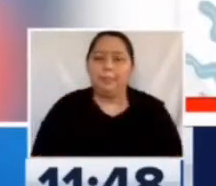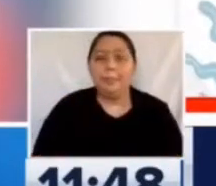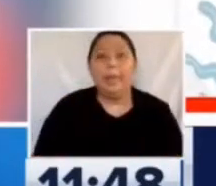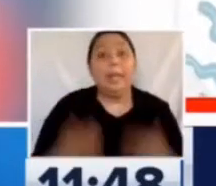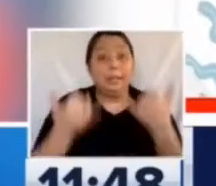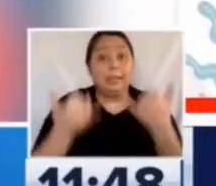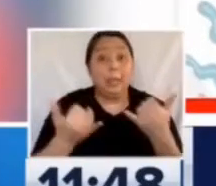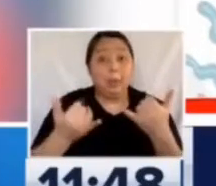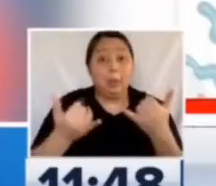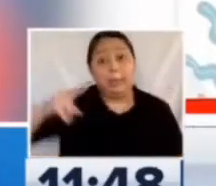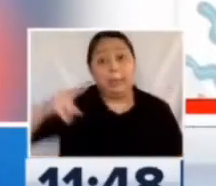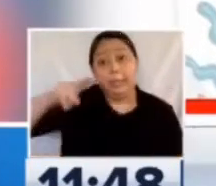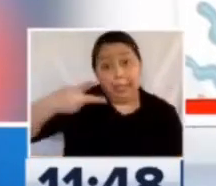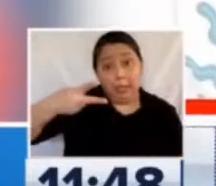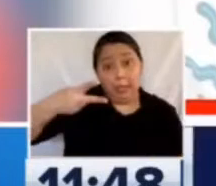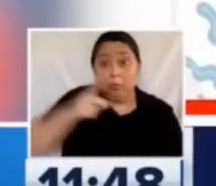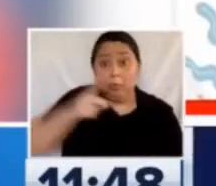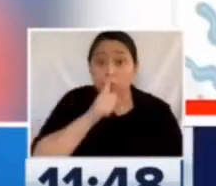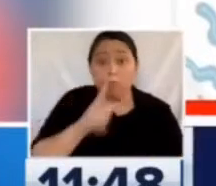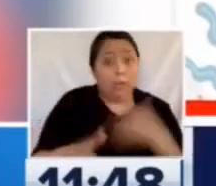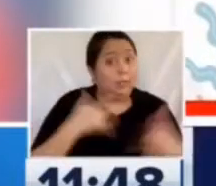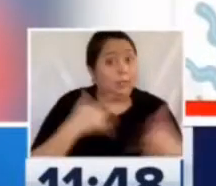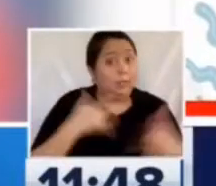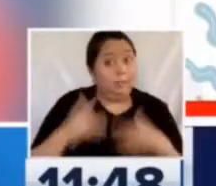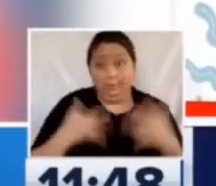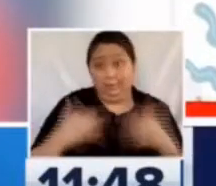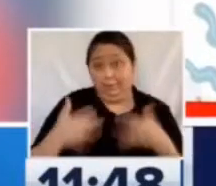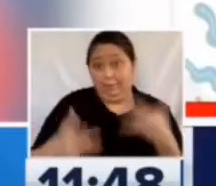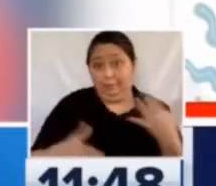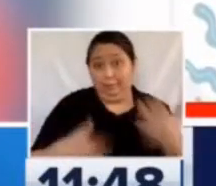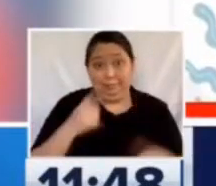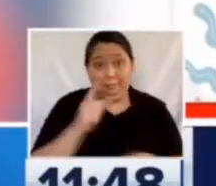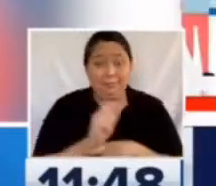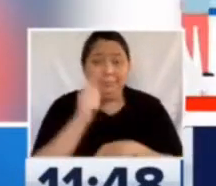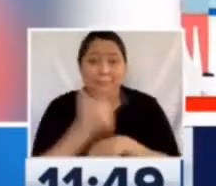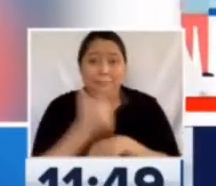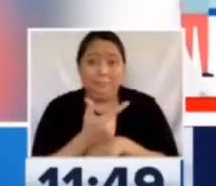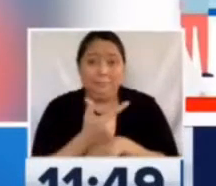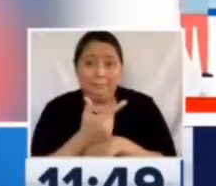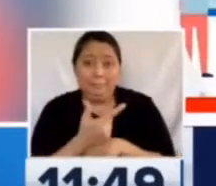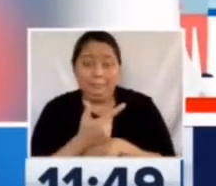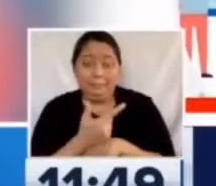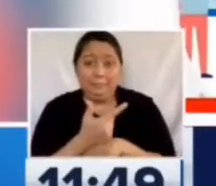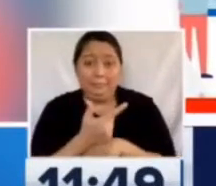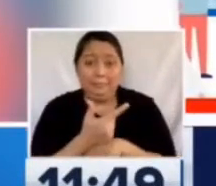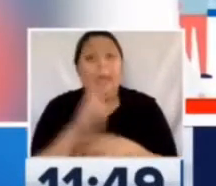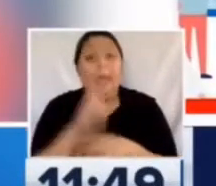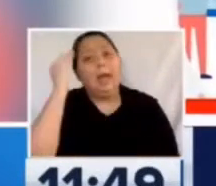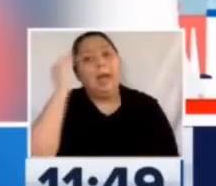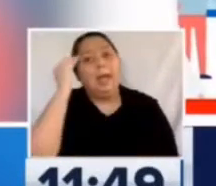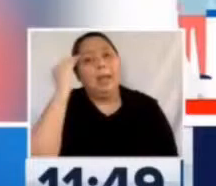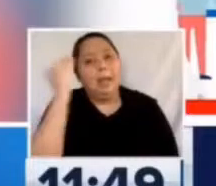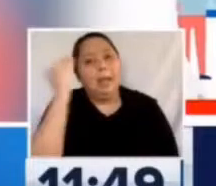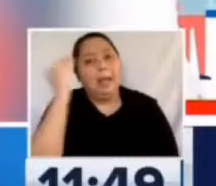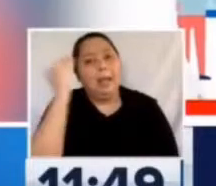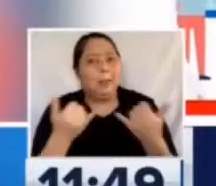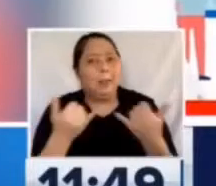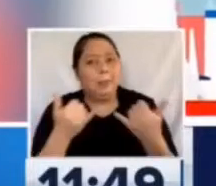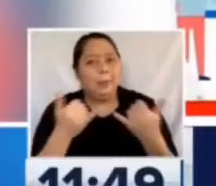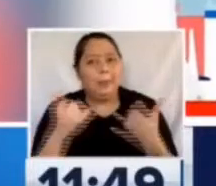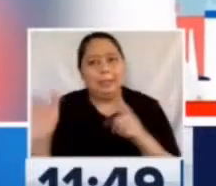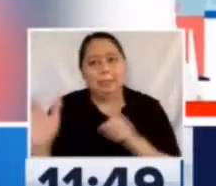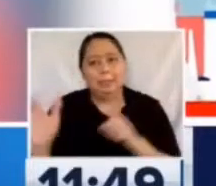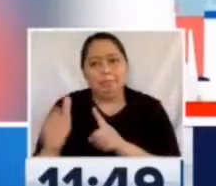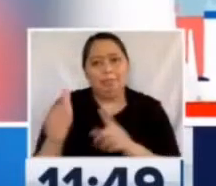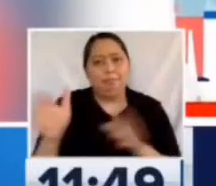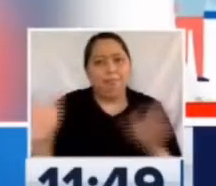University, it has 5,000 students. Ang goal namin sa Taguig Open Campus ay up to 50,000 students. Libre